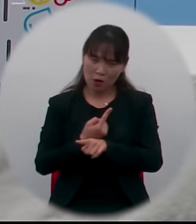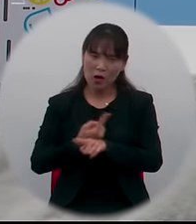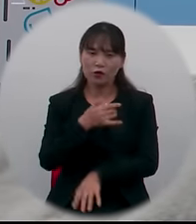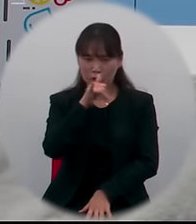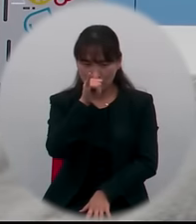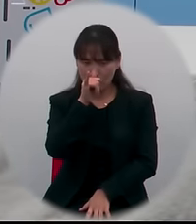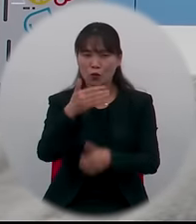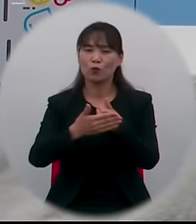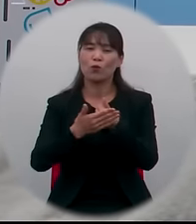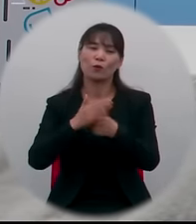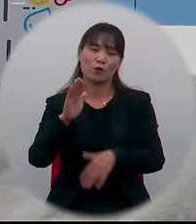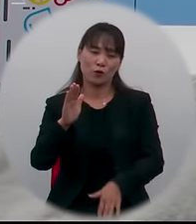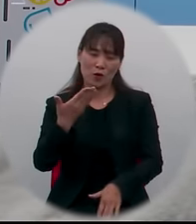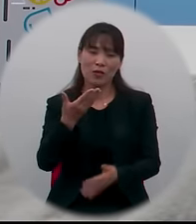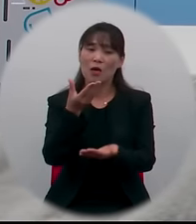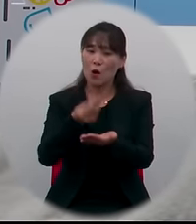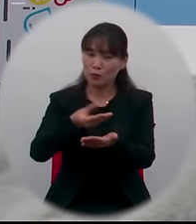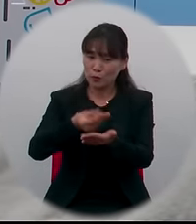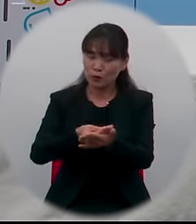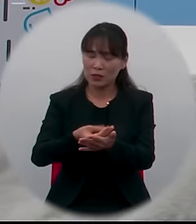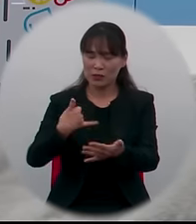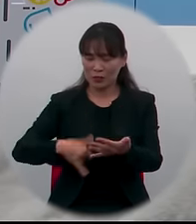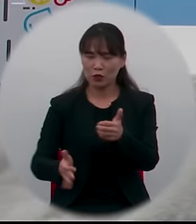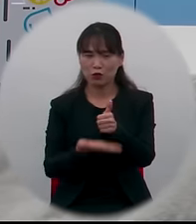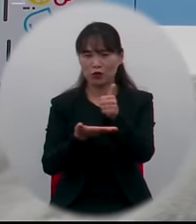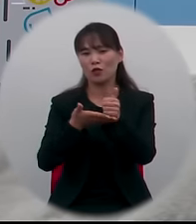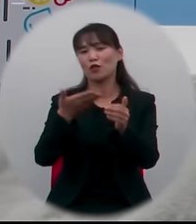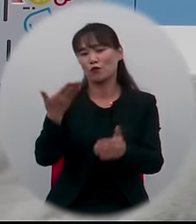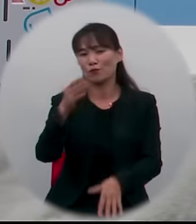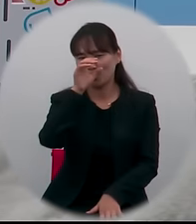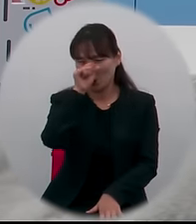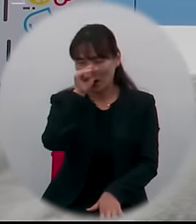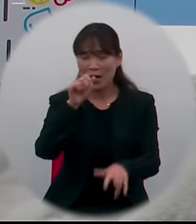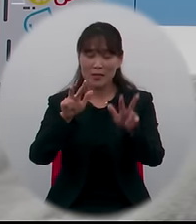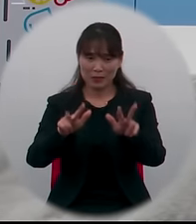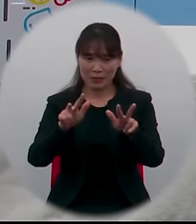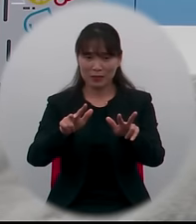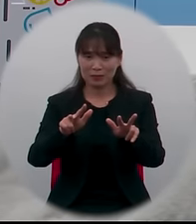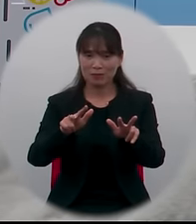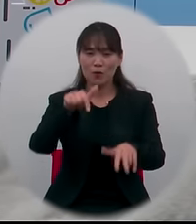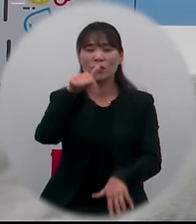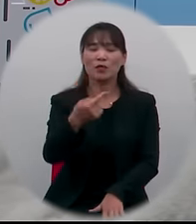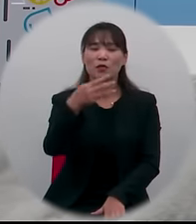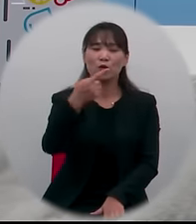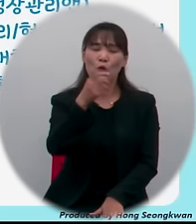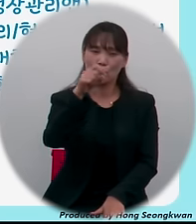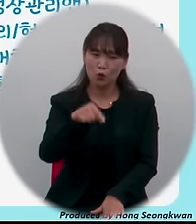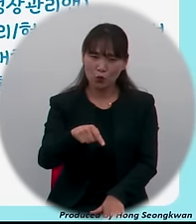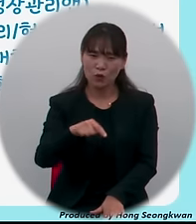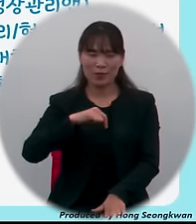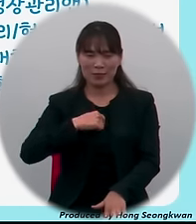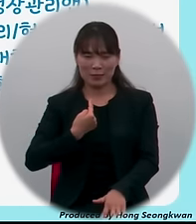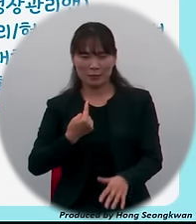바꿔 갈 수 있도록 도움이 되는 앱을 자녀들에게 추천해 주시면 자녀들이 아주 좋아할 겁니다 지금 화면 면에서 나오는이